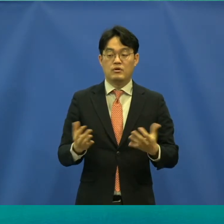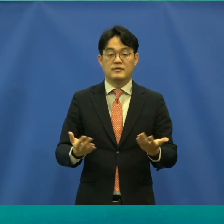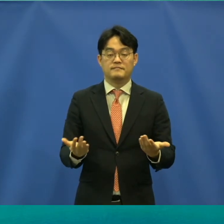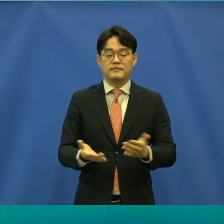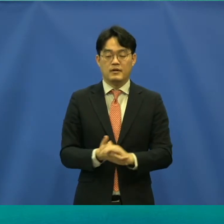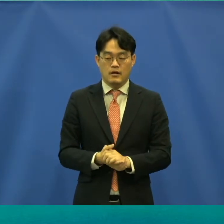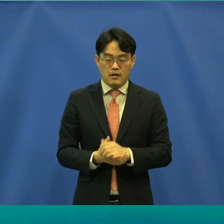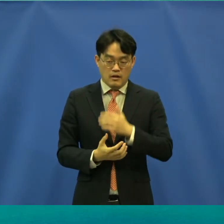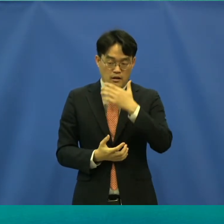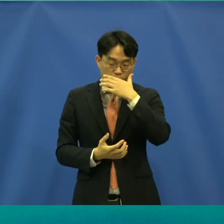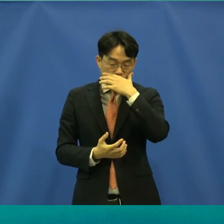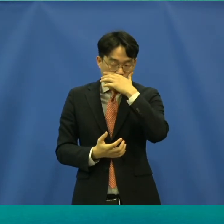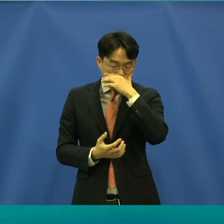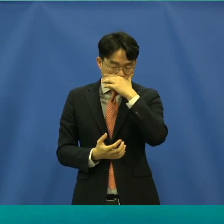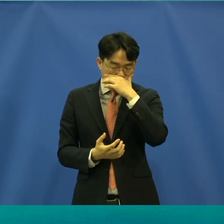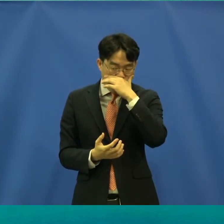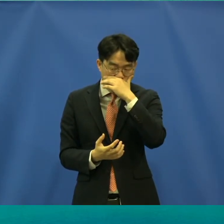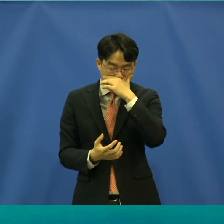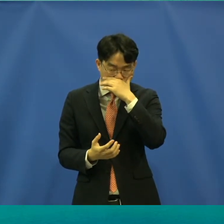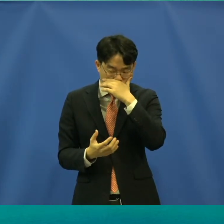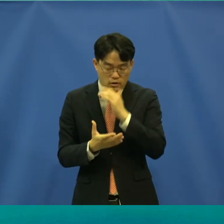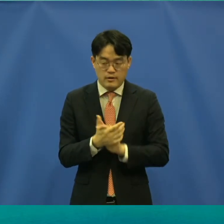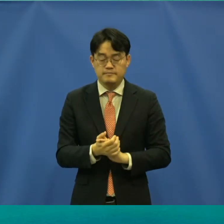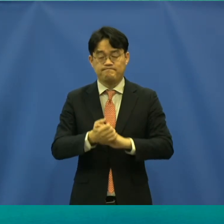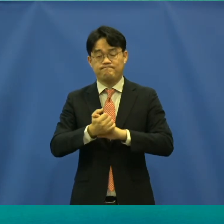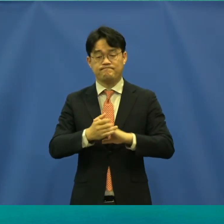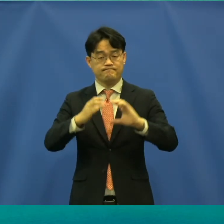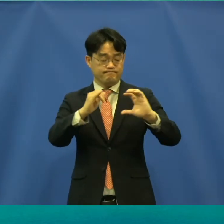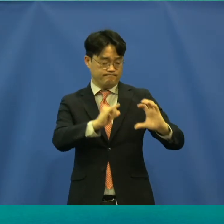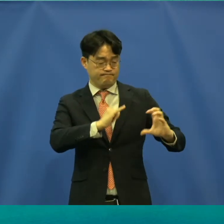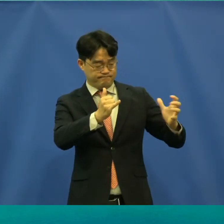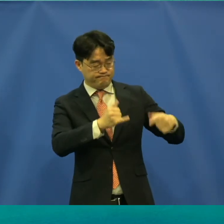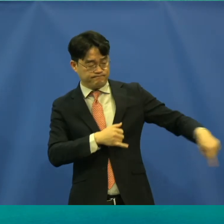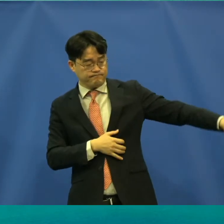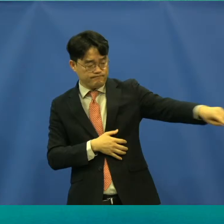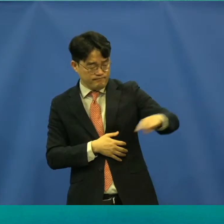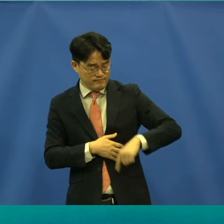세상에 사람이 얼마나 많습니까? 이스라엘 땅에 사람이 얼마나 많았겠습니까?